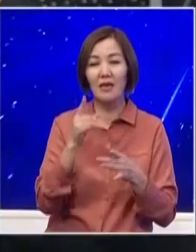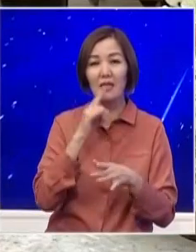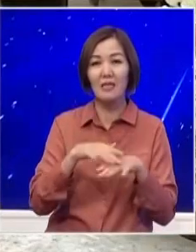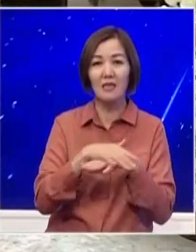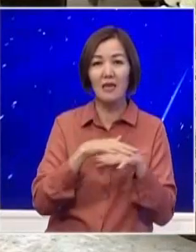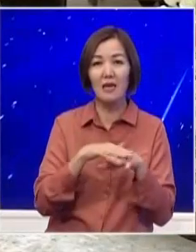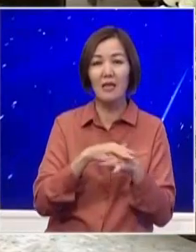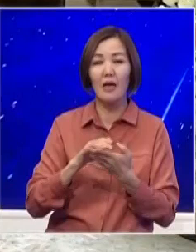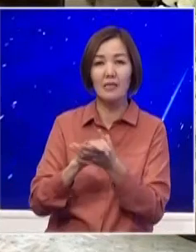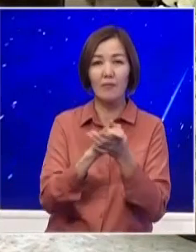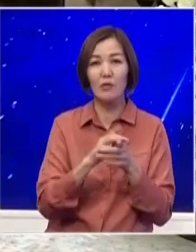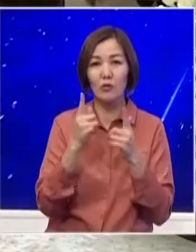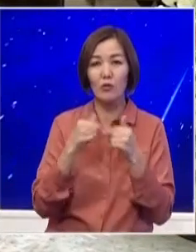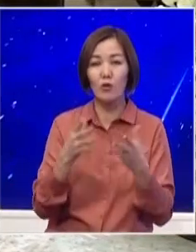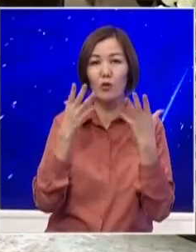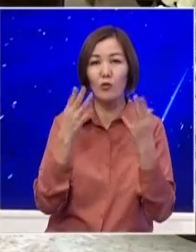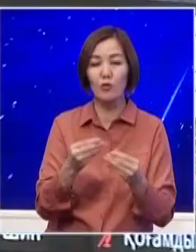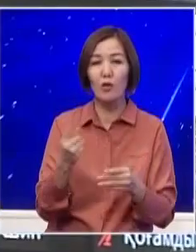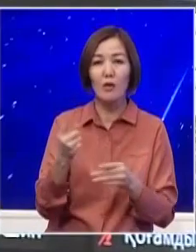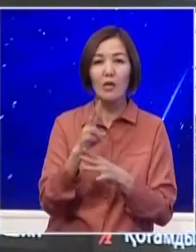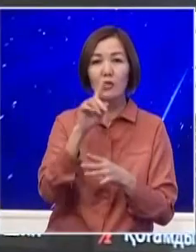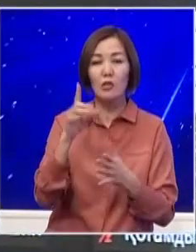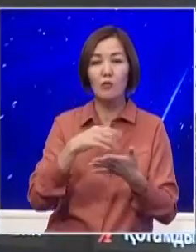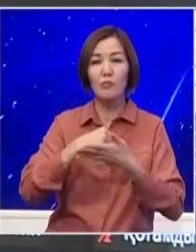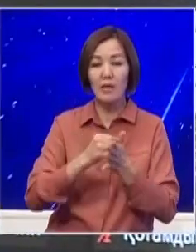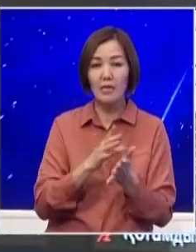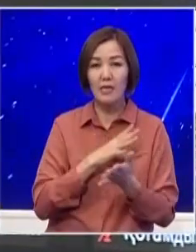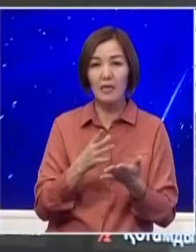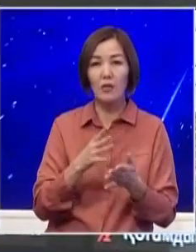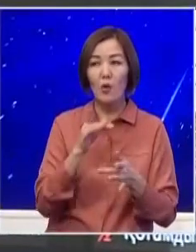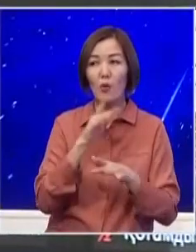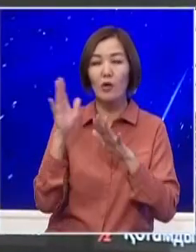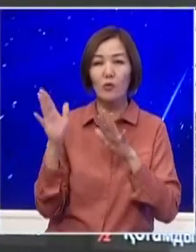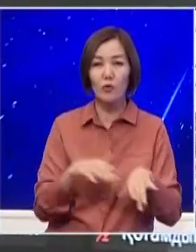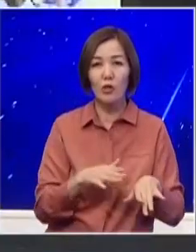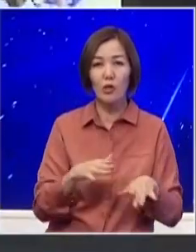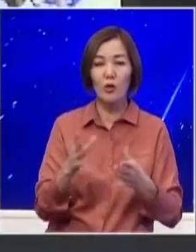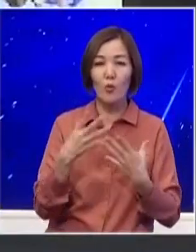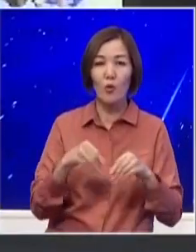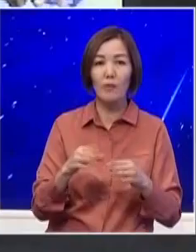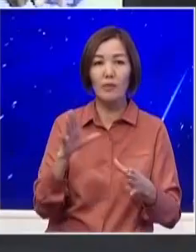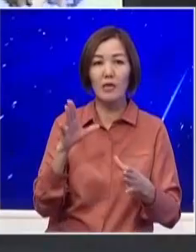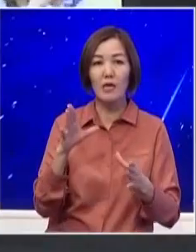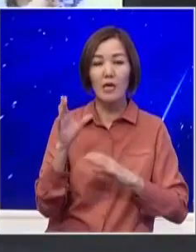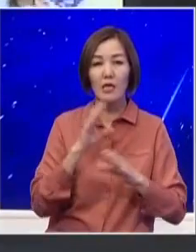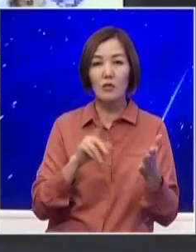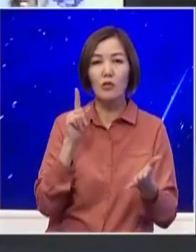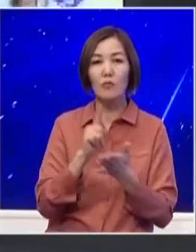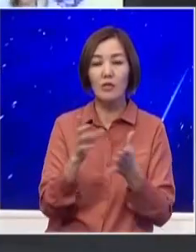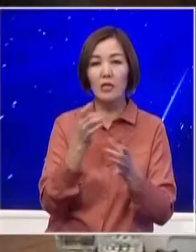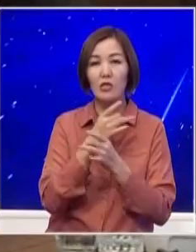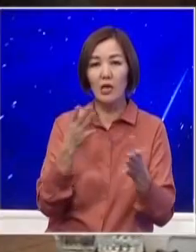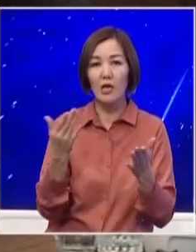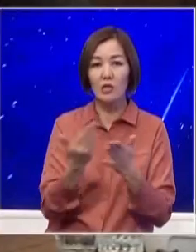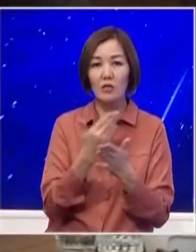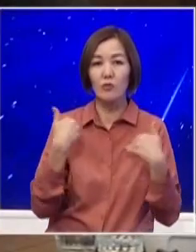халқы ассамблеясының құрылған күніне орай 1 наурызға бекітілгентін. Уақыт өте қоғамдық институт міндеті де мереке мәні де жаңаша сипат